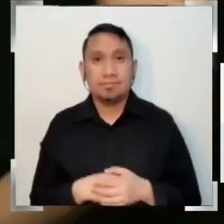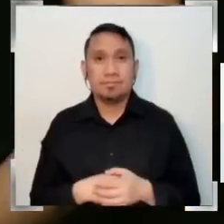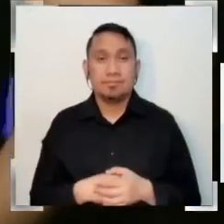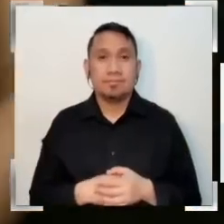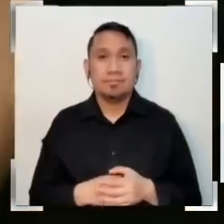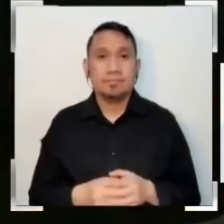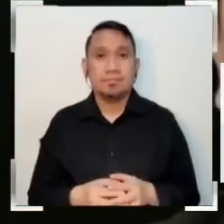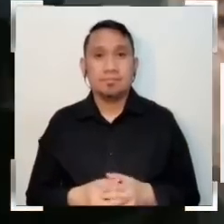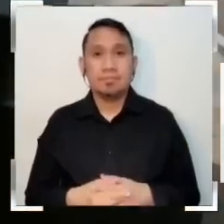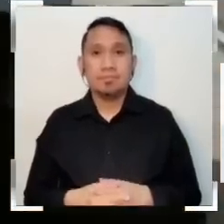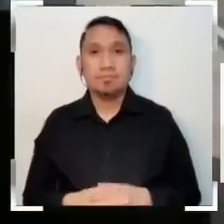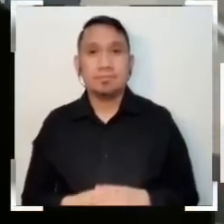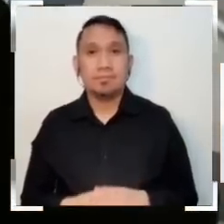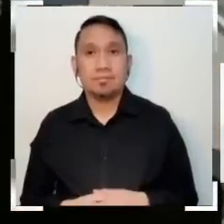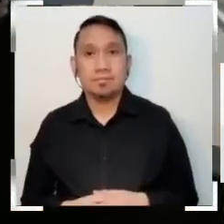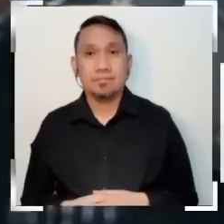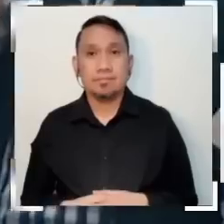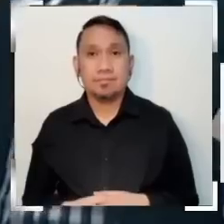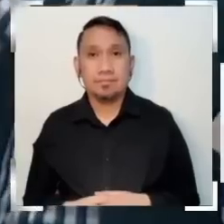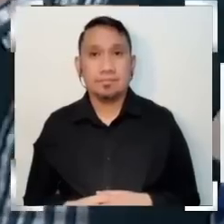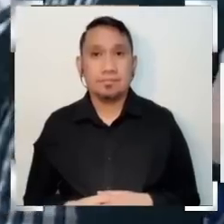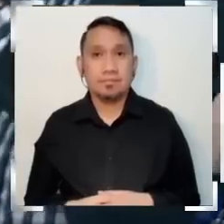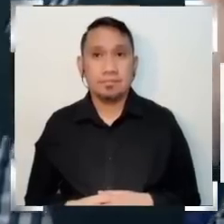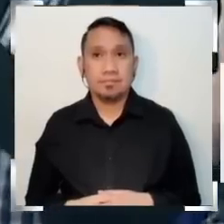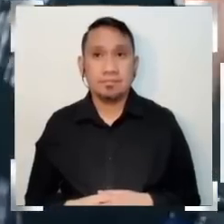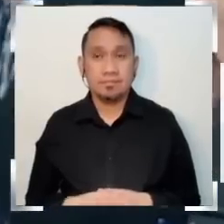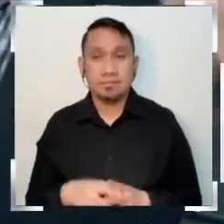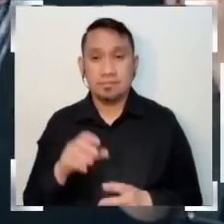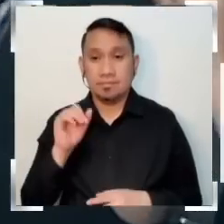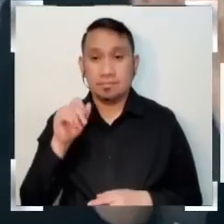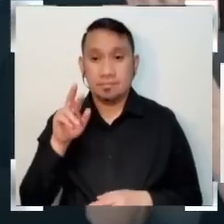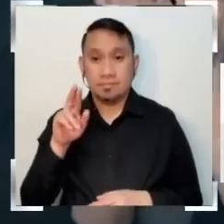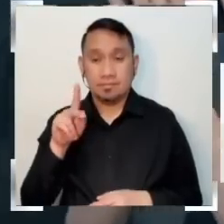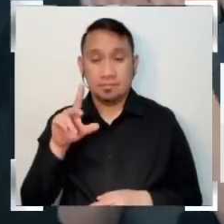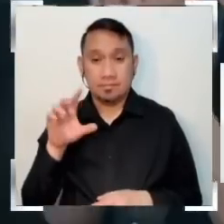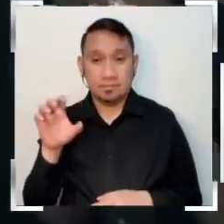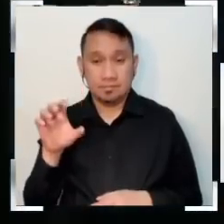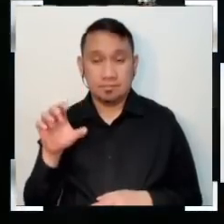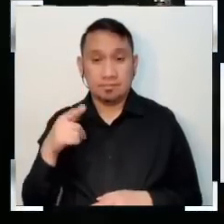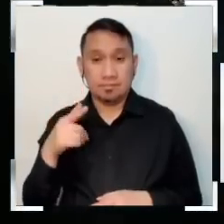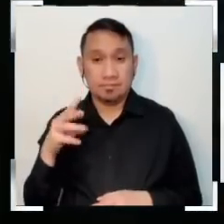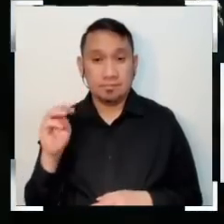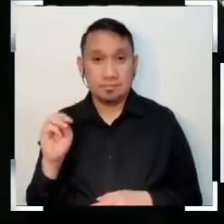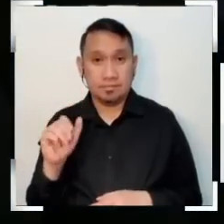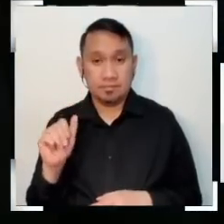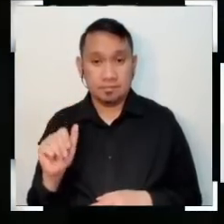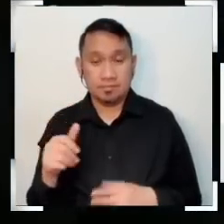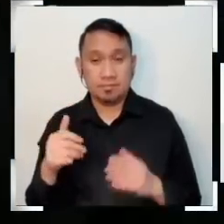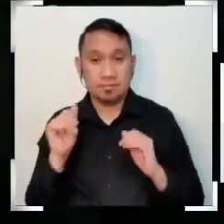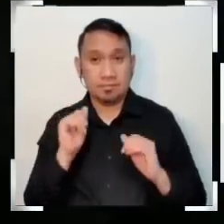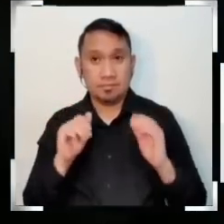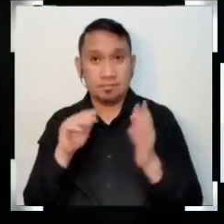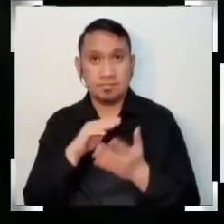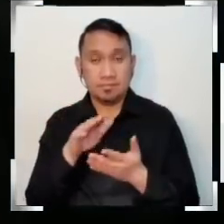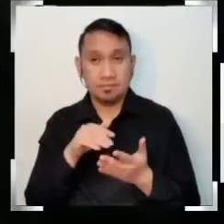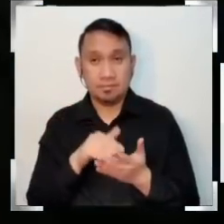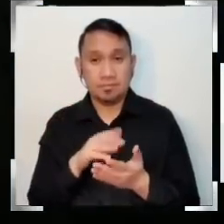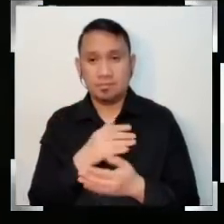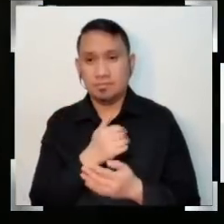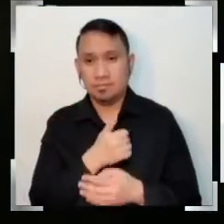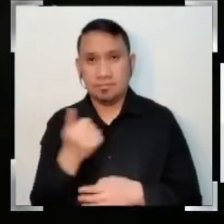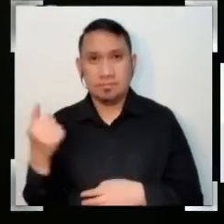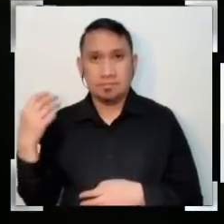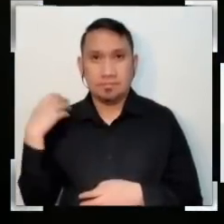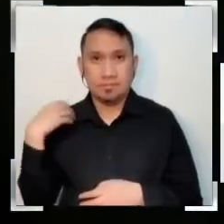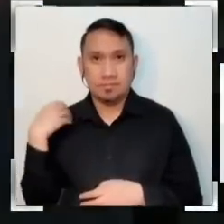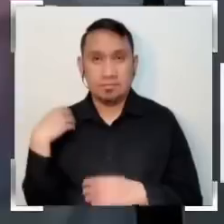Arlene Carnay, Sparkle GMA Artist Center Vice President Joy Marcelo at iba pang opisyal ng GMA Network. This is one